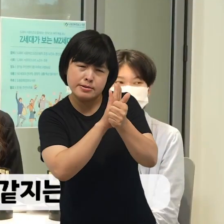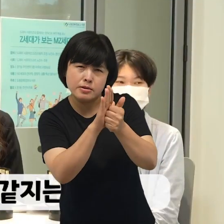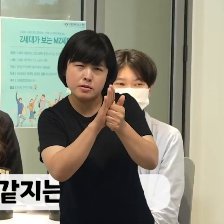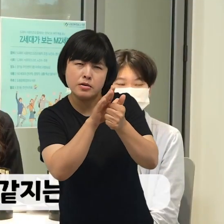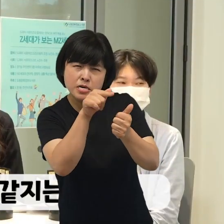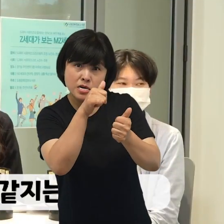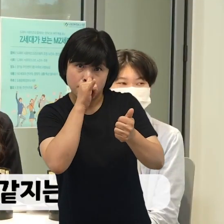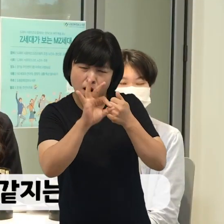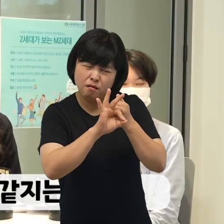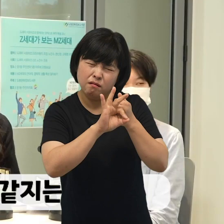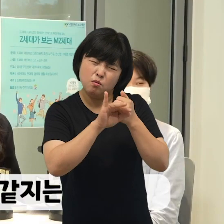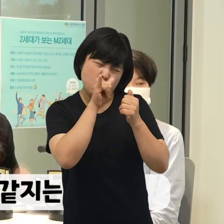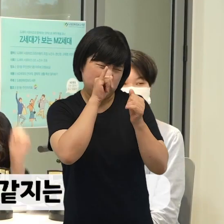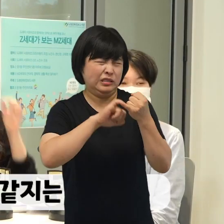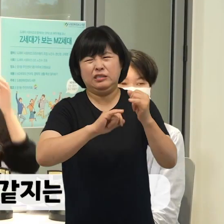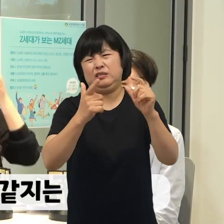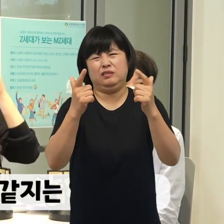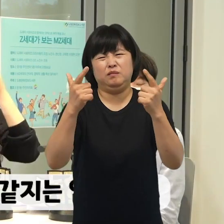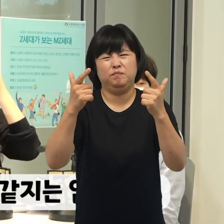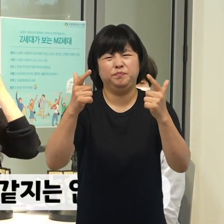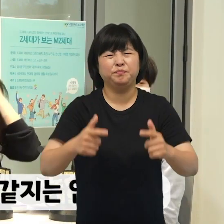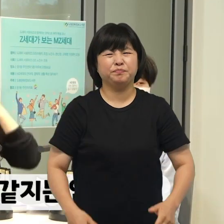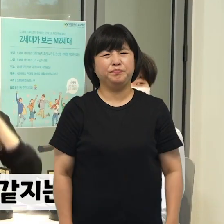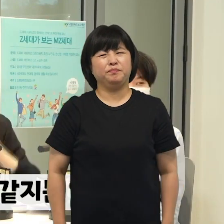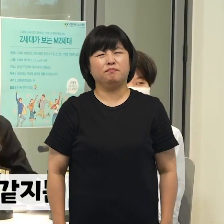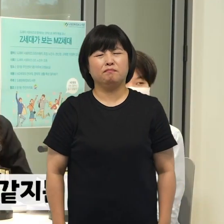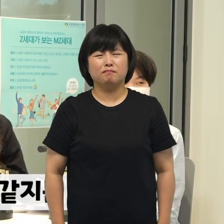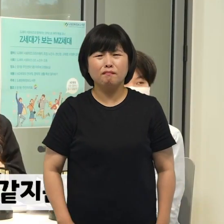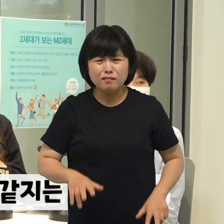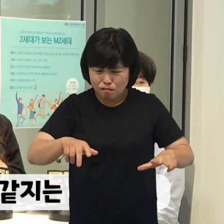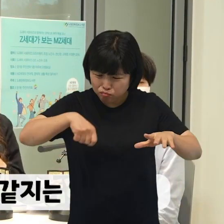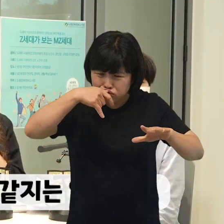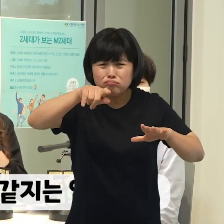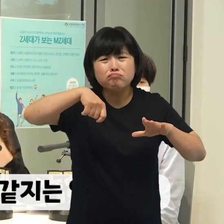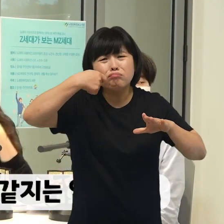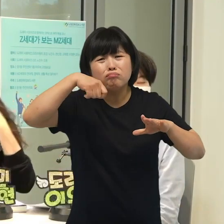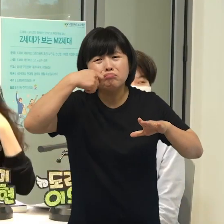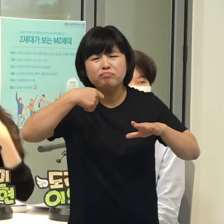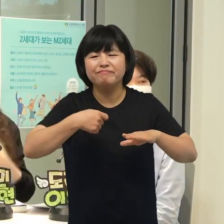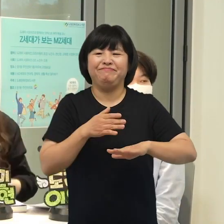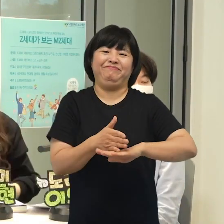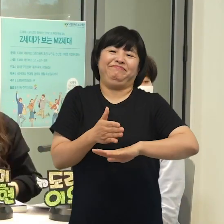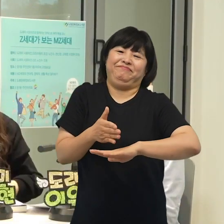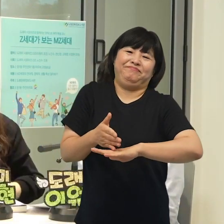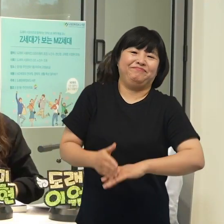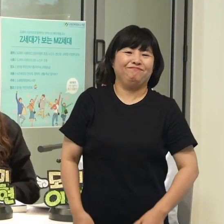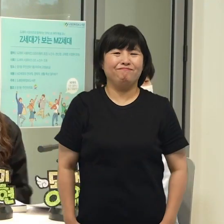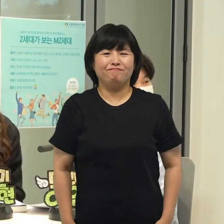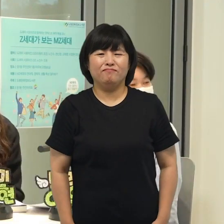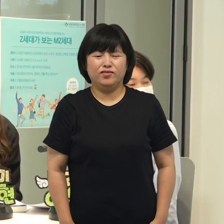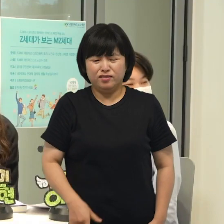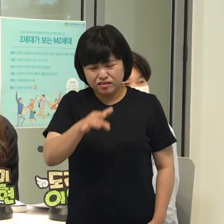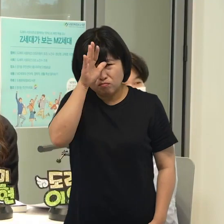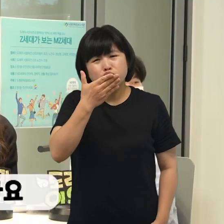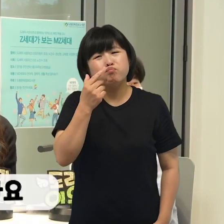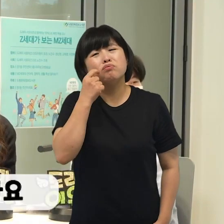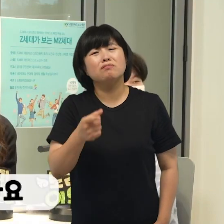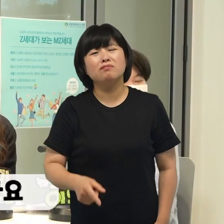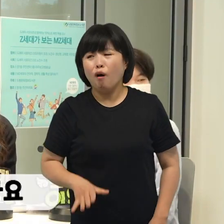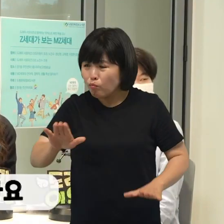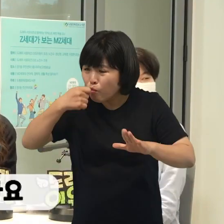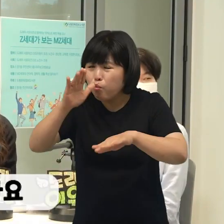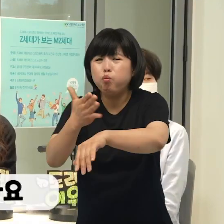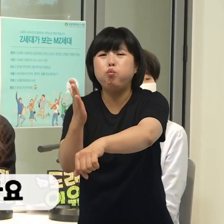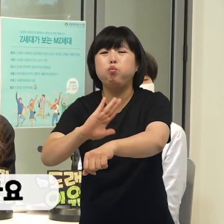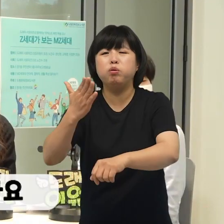솔직히. 근데 제 생각에는 이 복지제도 대상이 되실 것 같진 않아요. 지금 밥 드시잖아요. 감사합니다. 치킨은